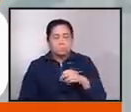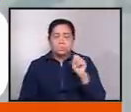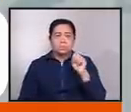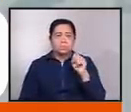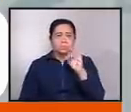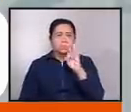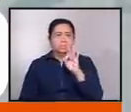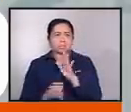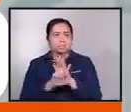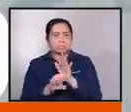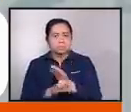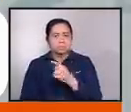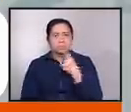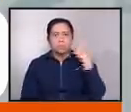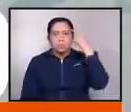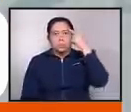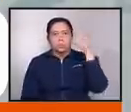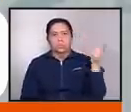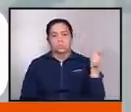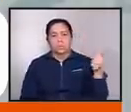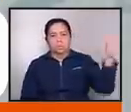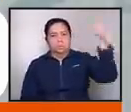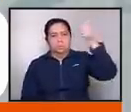if halimbawa, no, if palagay talaga ng